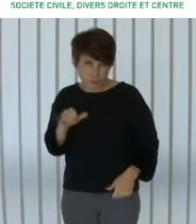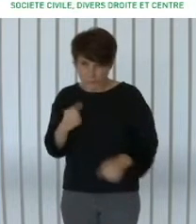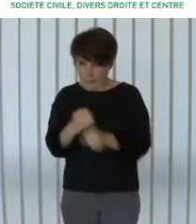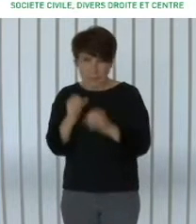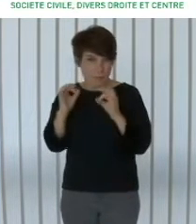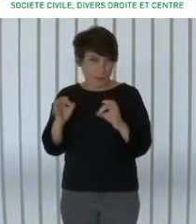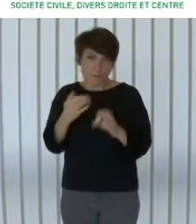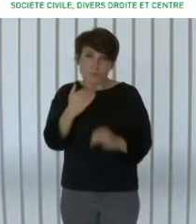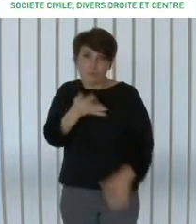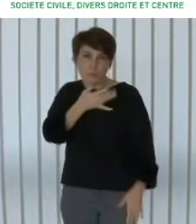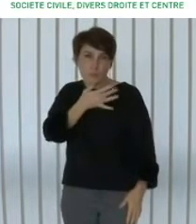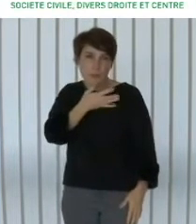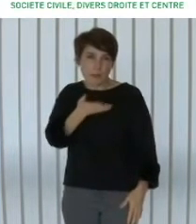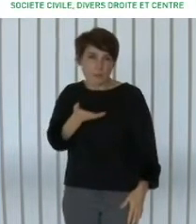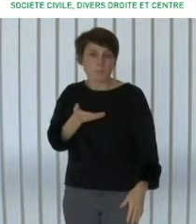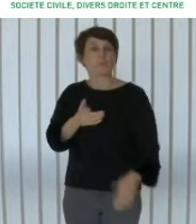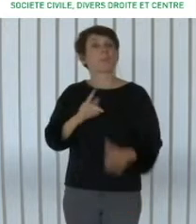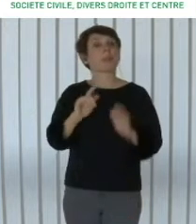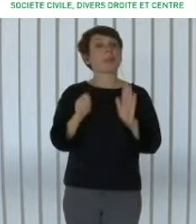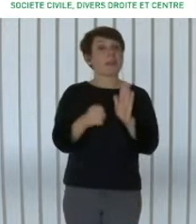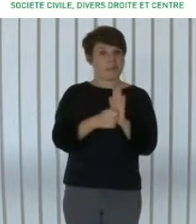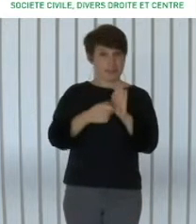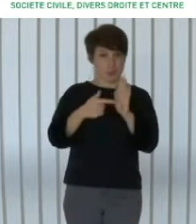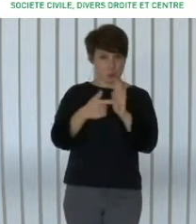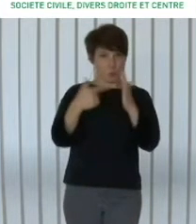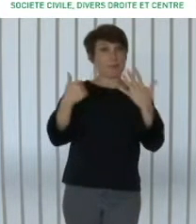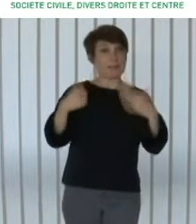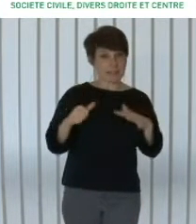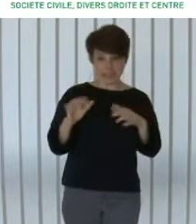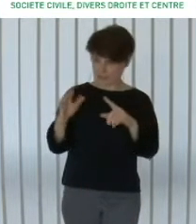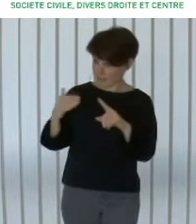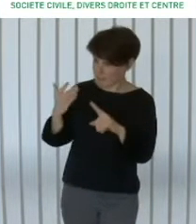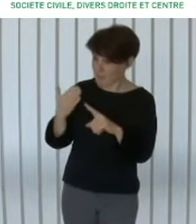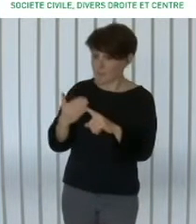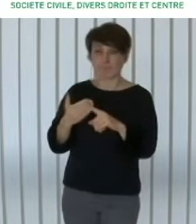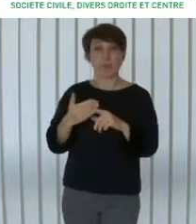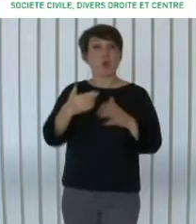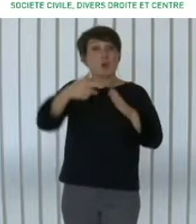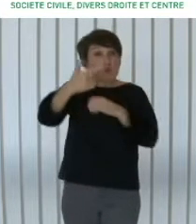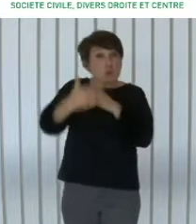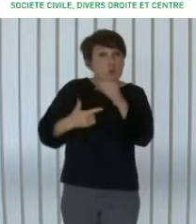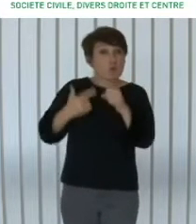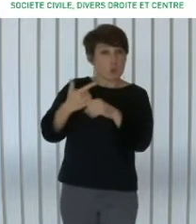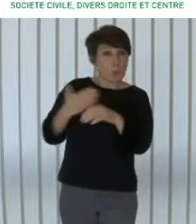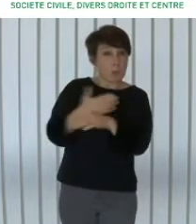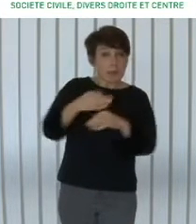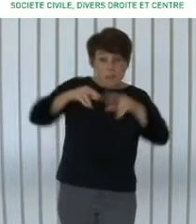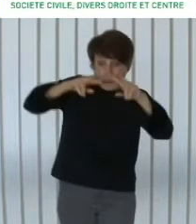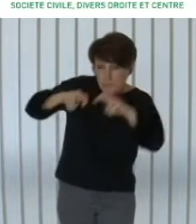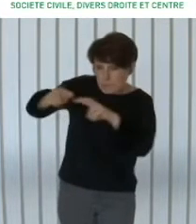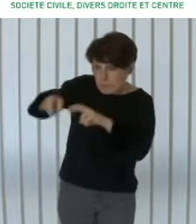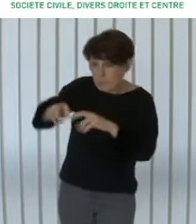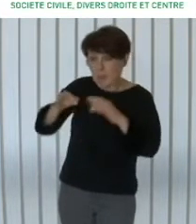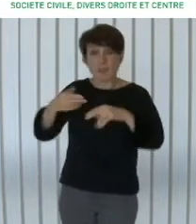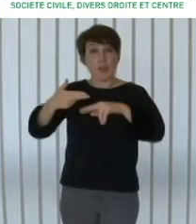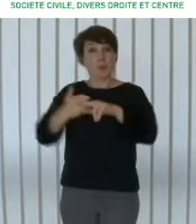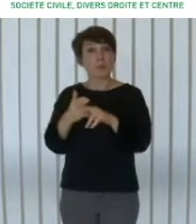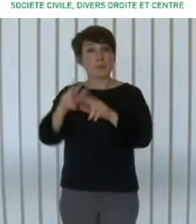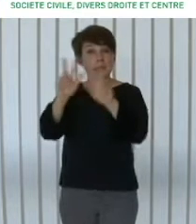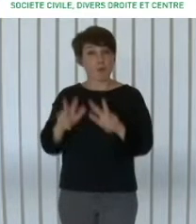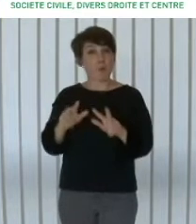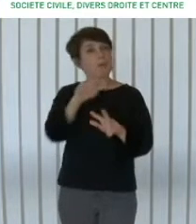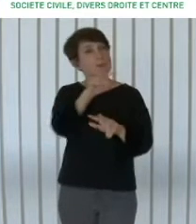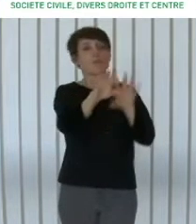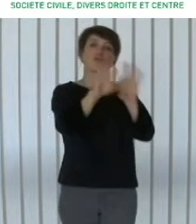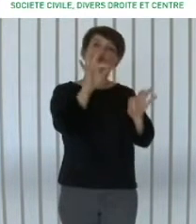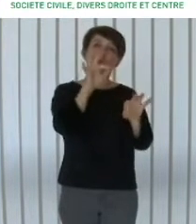correctement. En 2016, après 2 ans de moratoire sur les outils informatiques, vous avez fait le choix de basculer sur